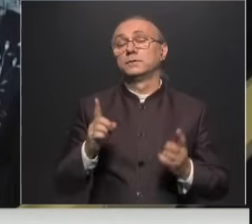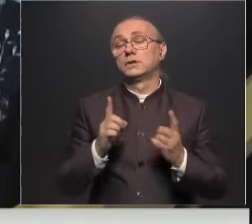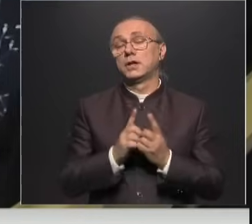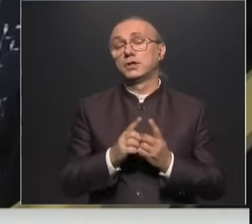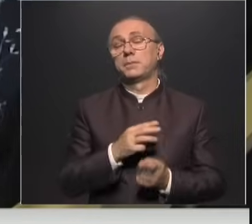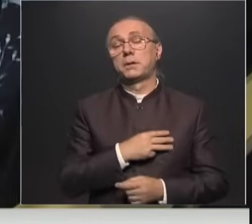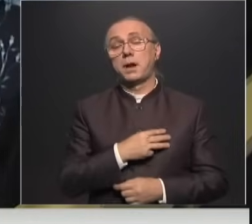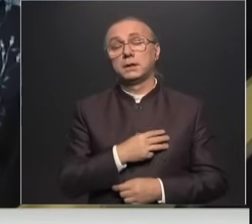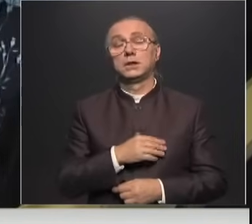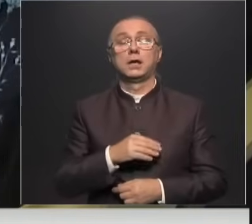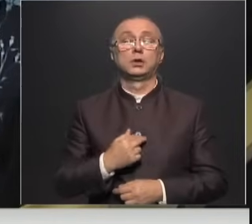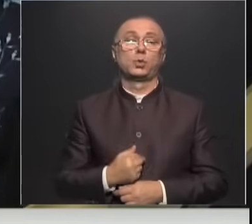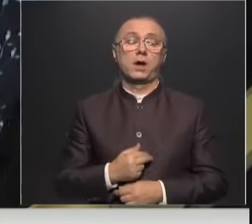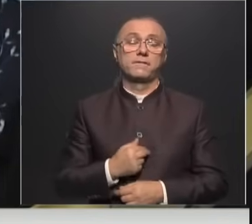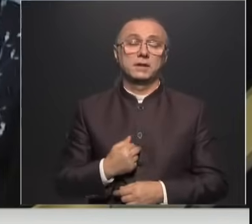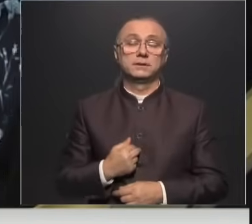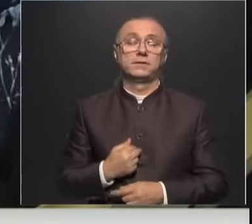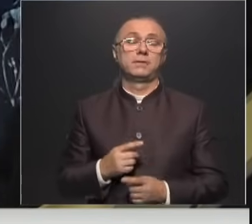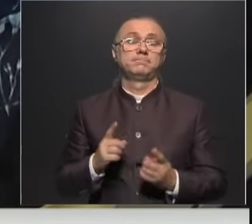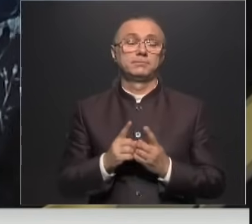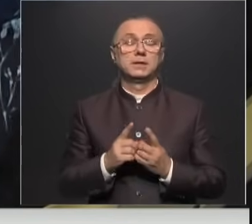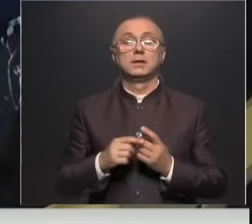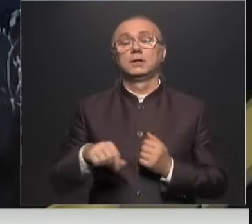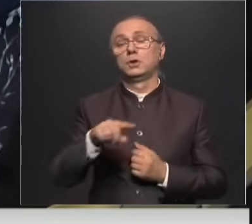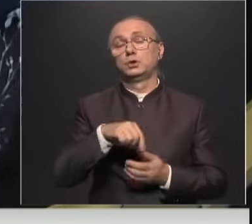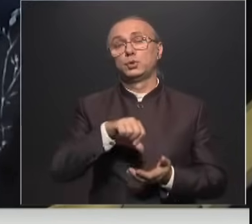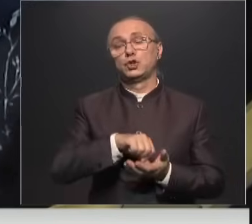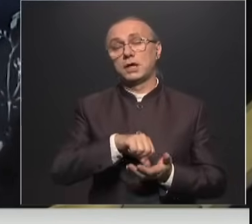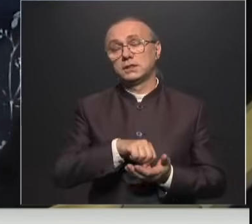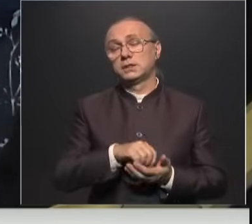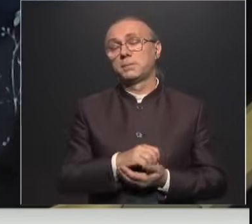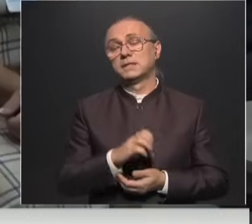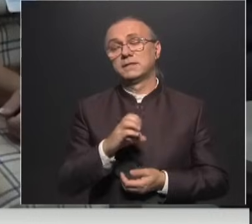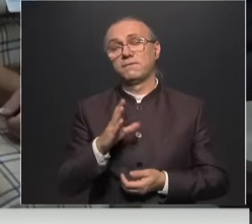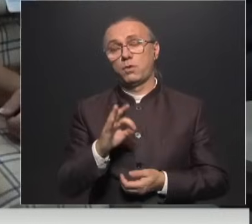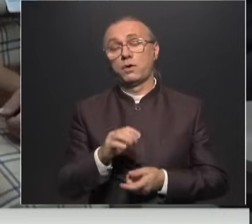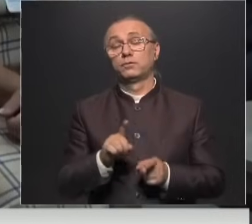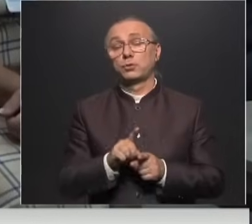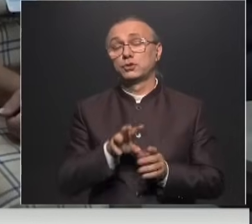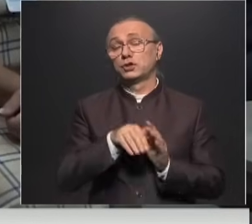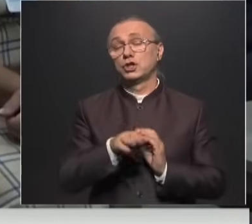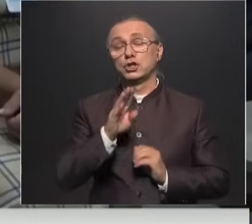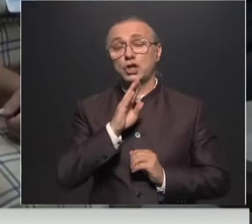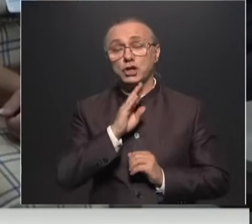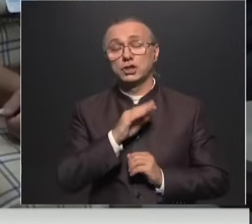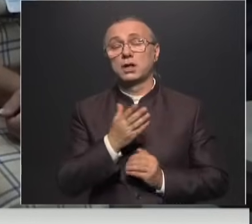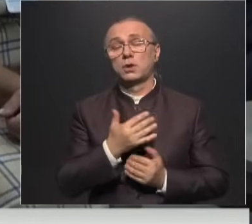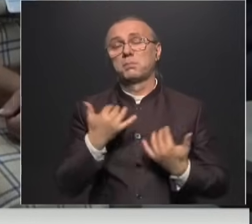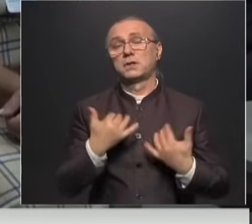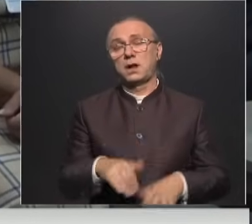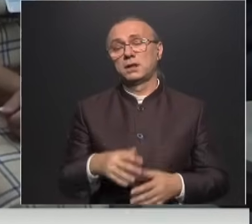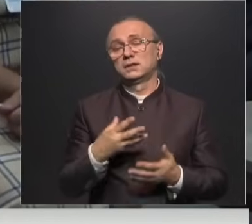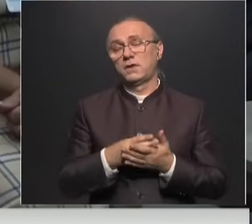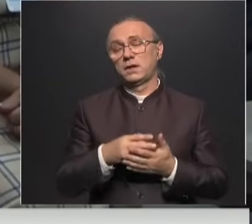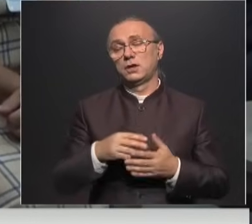с участниками СВО, женщинами, потерявшими своих супругов на войне, сотрудниками фонда. Каждый смог обратиться